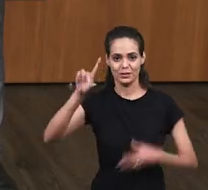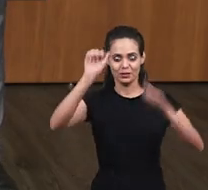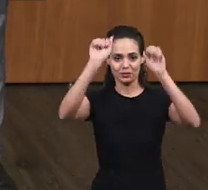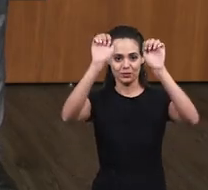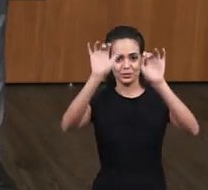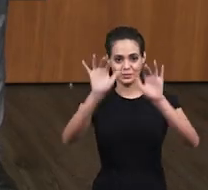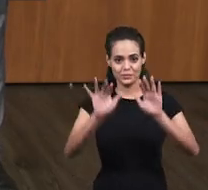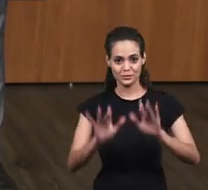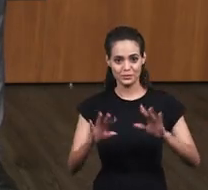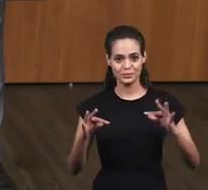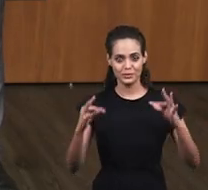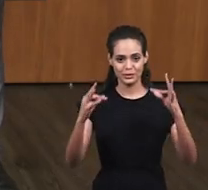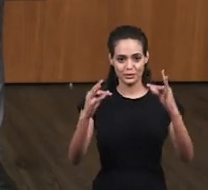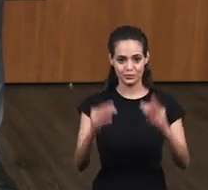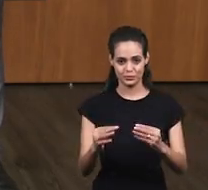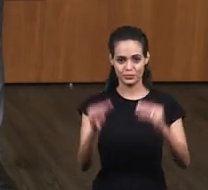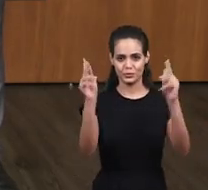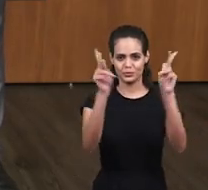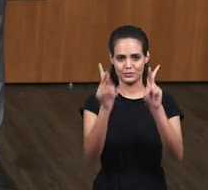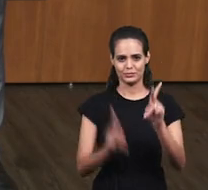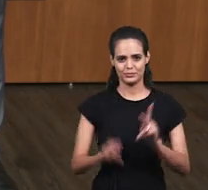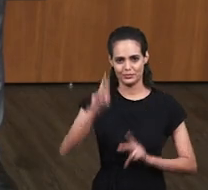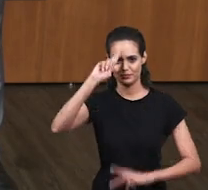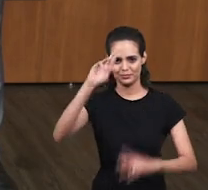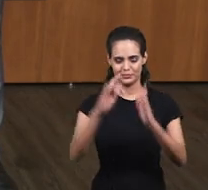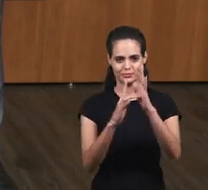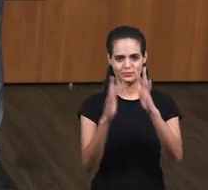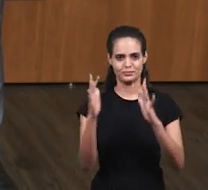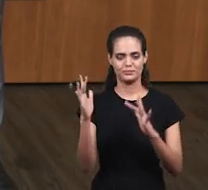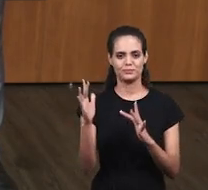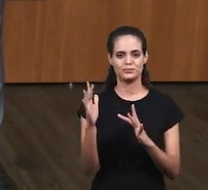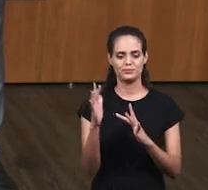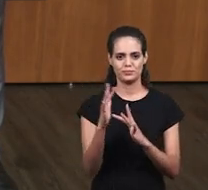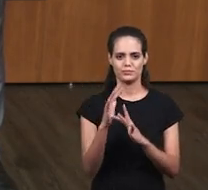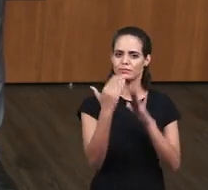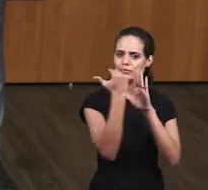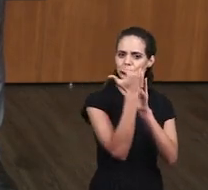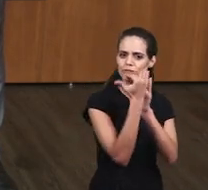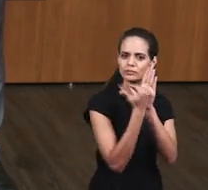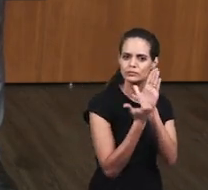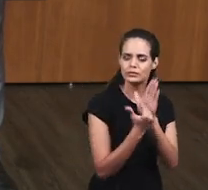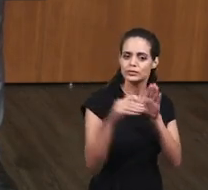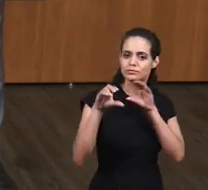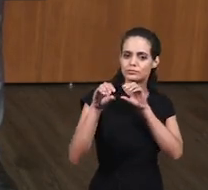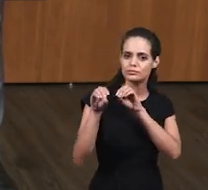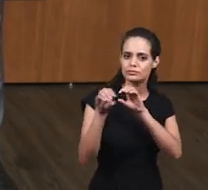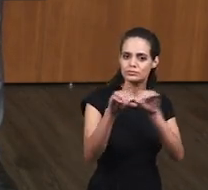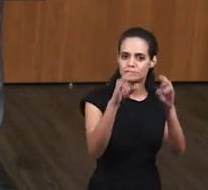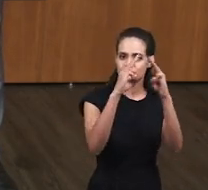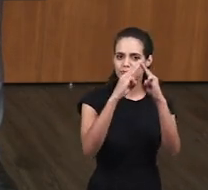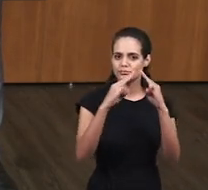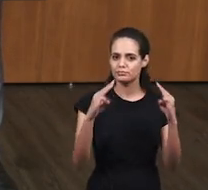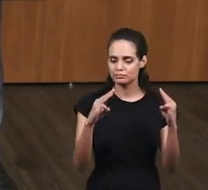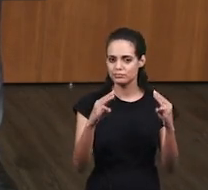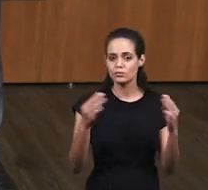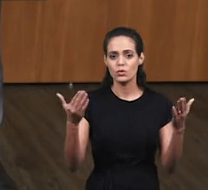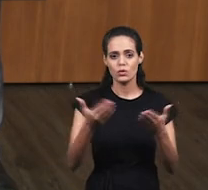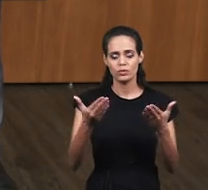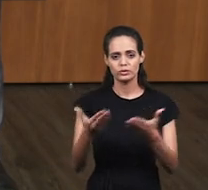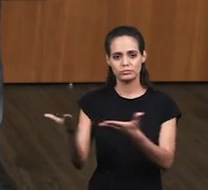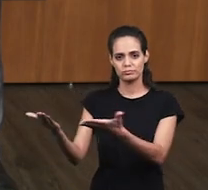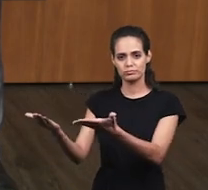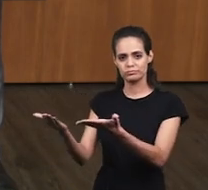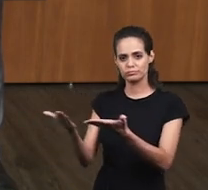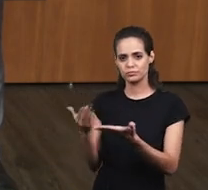Que Dieu bénisse à tous dans la paix du Seigneur Jésus. Celui-ci est le volet Les Sons du Manaim.